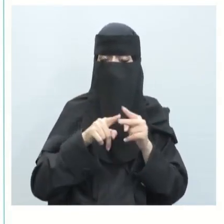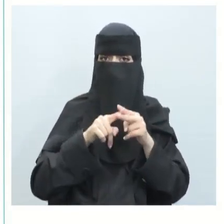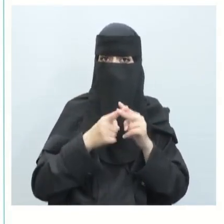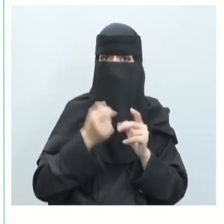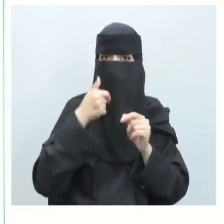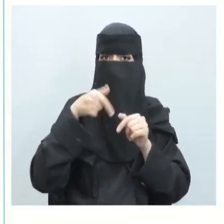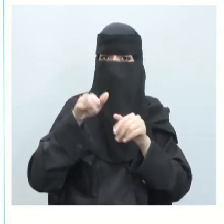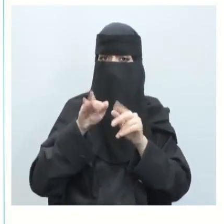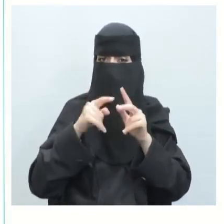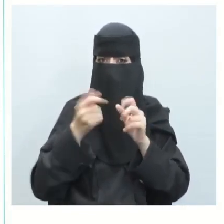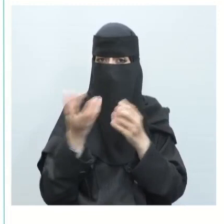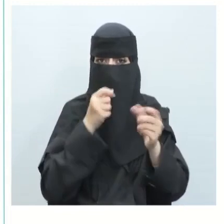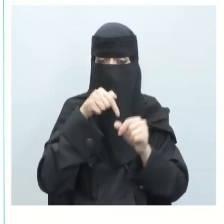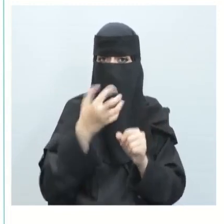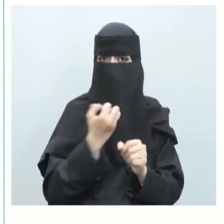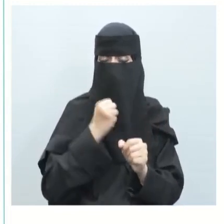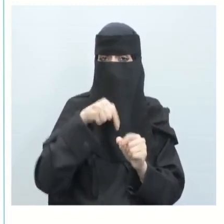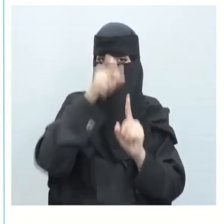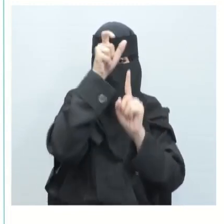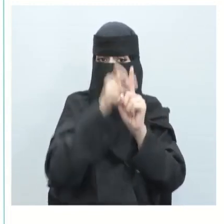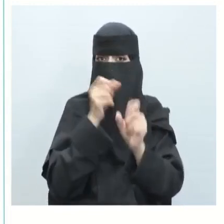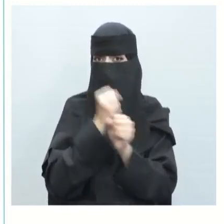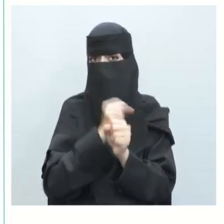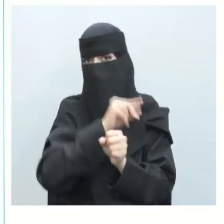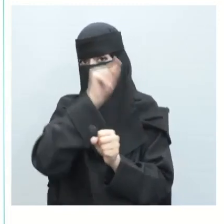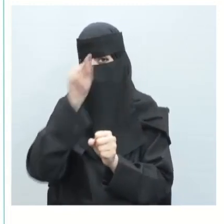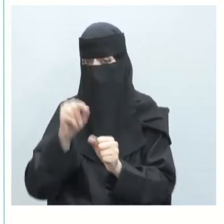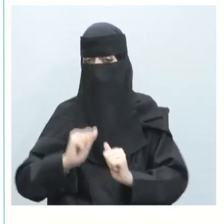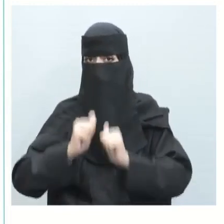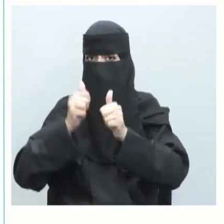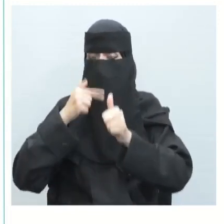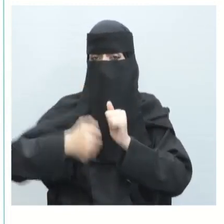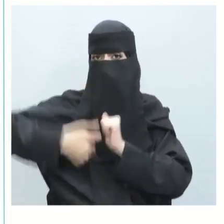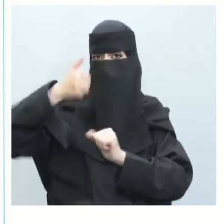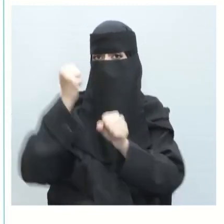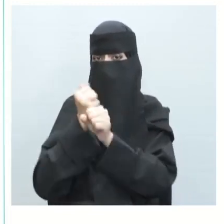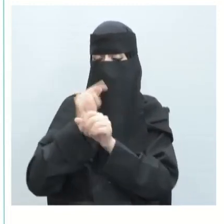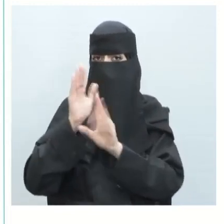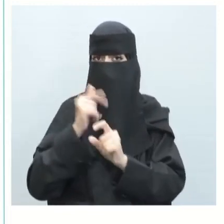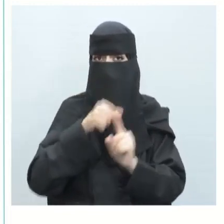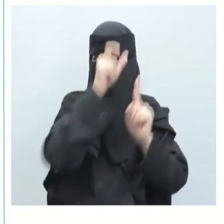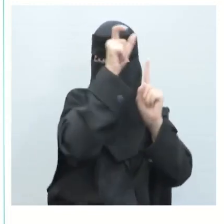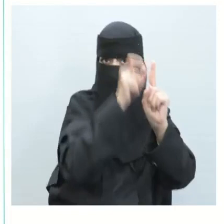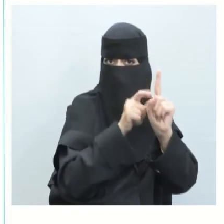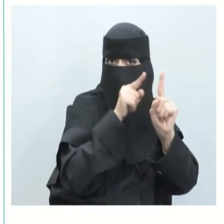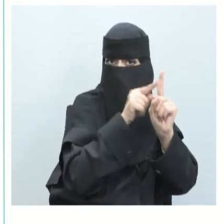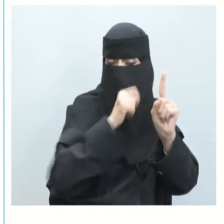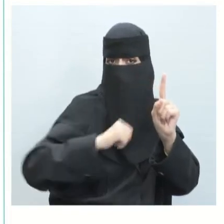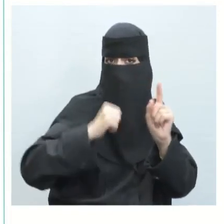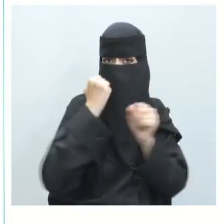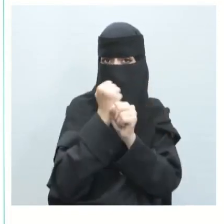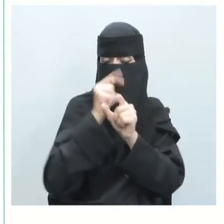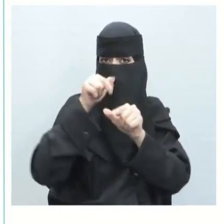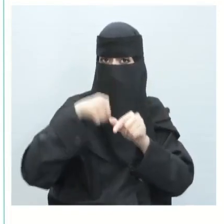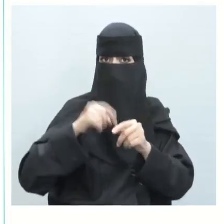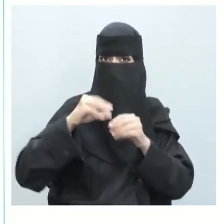والمواد اللاز موظفين حتى يتمكنوا انجاز عملهم مثلا موظف في الانتاج لابد ان تقدم له الادوات